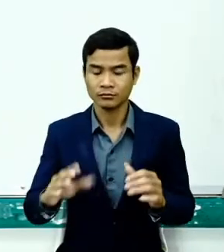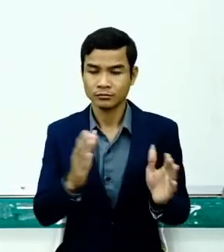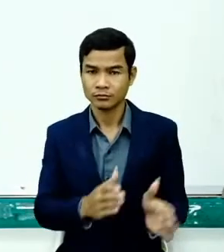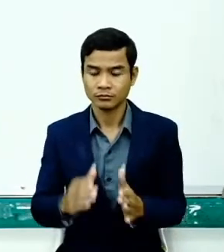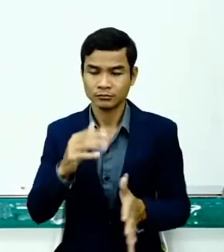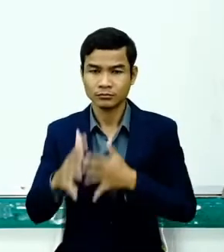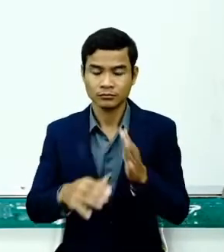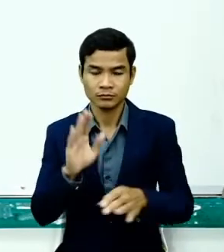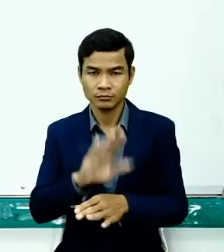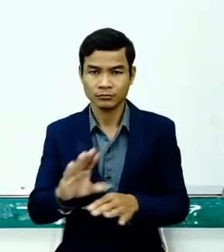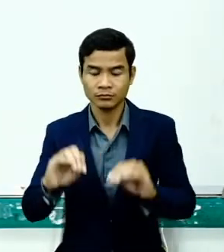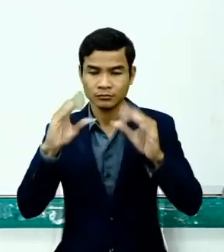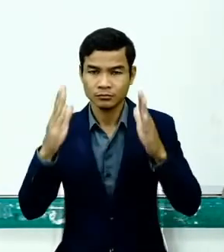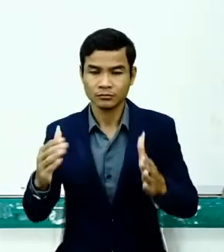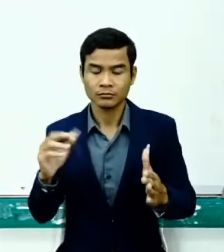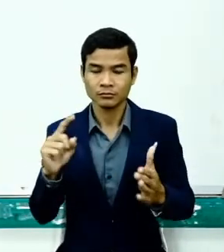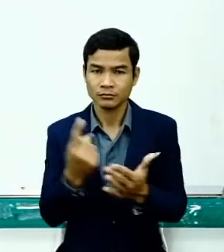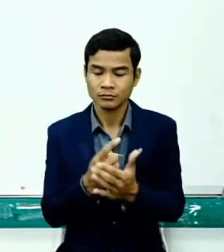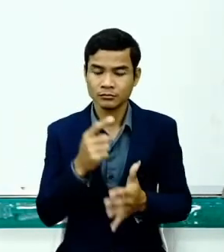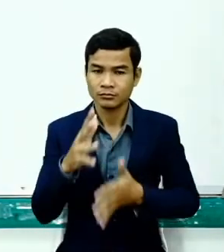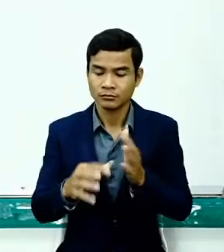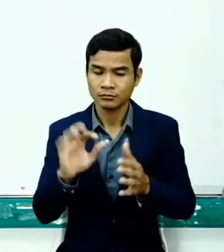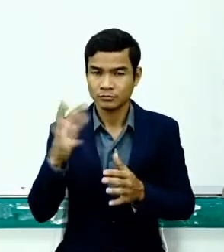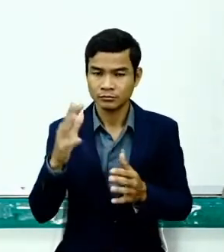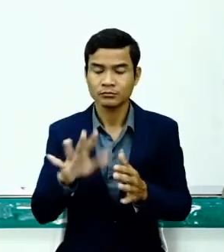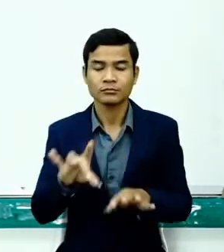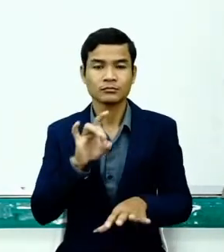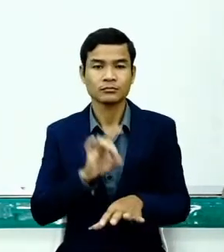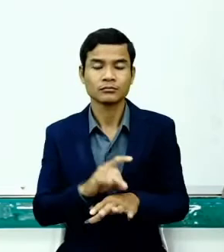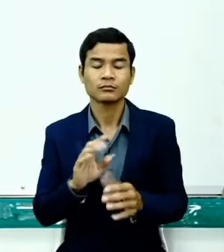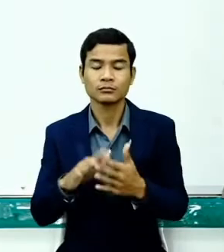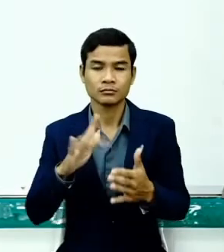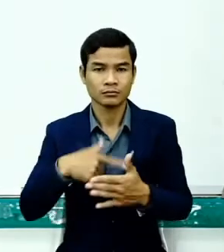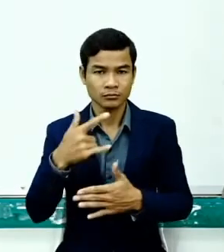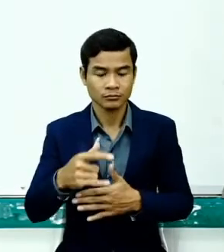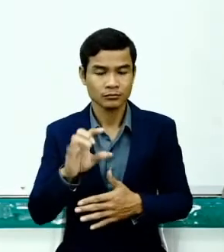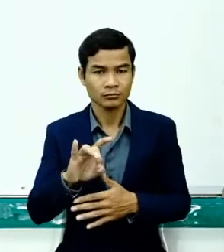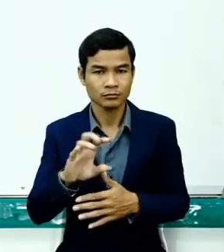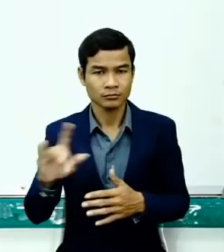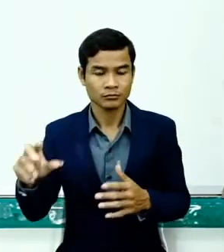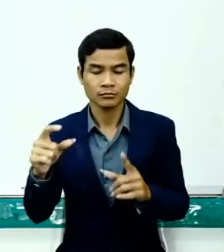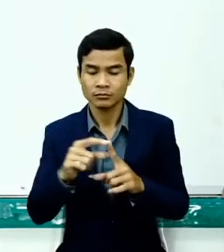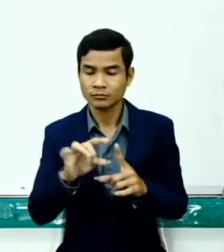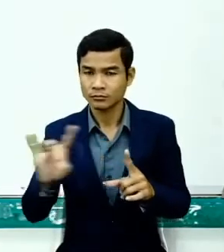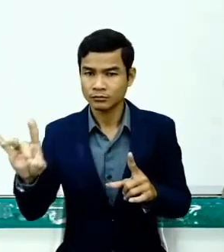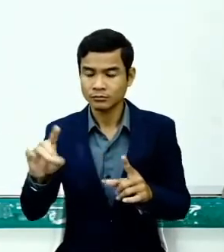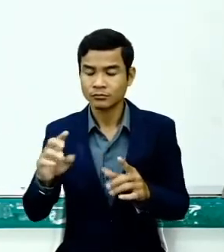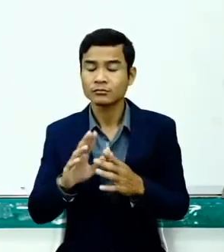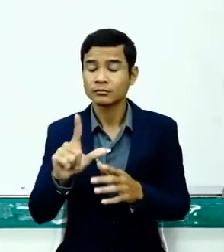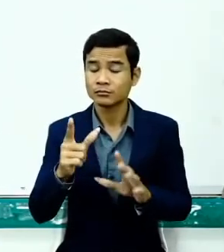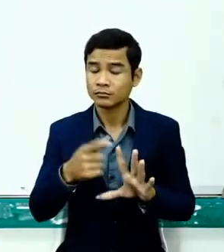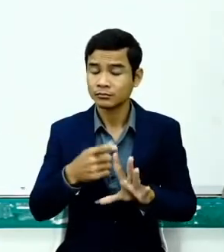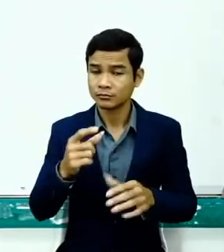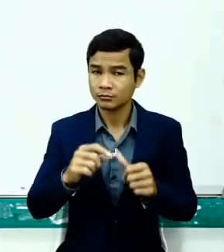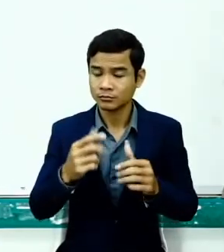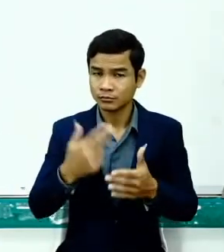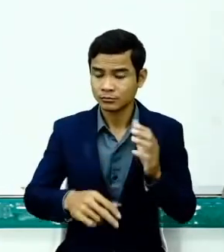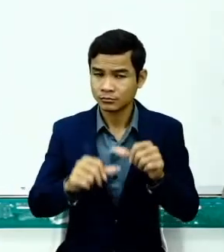នអានដោយខ្លួនឯងណាអ្នកគ្រូឡើងចូលរួមអានហើយបន្ទាប់ពីព្យាង្គជីតើអ្នកគ្រូនឹងមានព្យាង្គអ្វីបន្ត